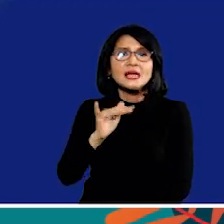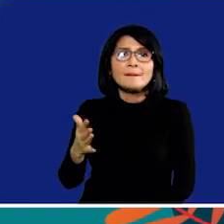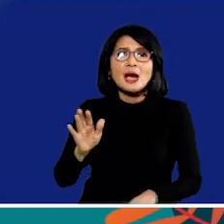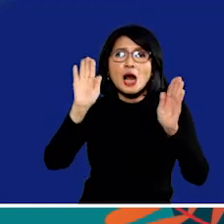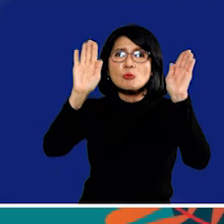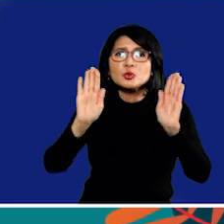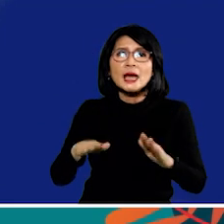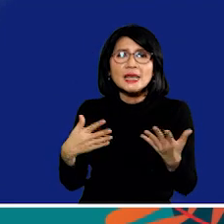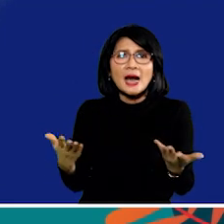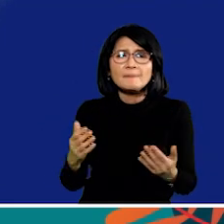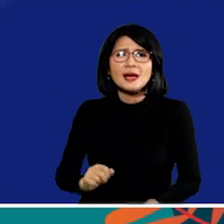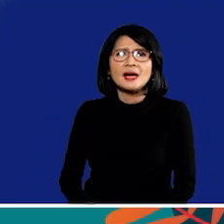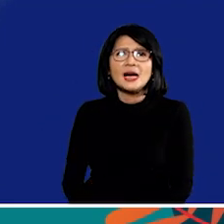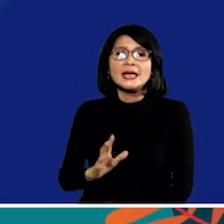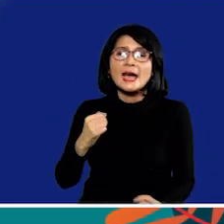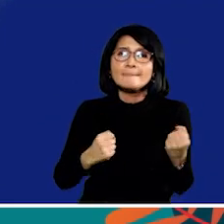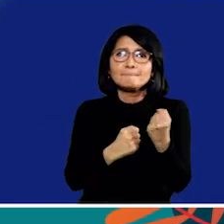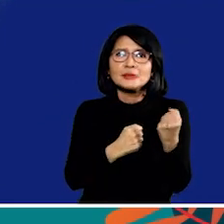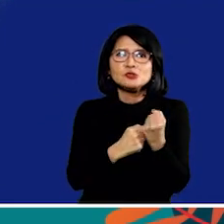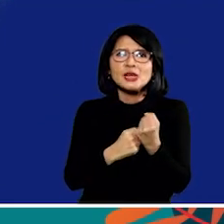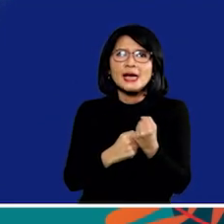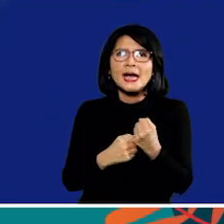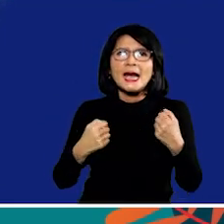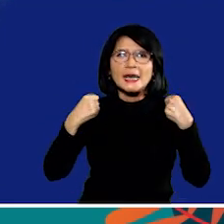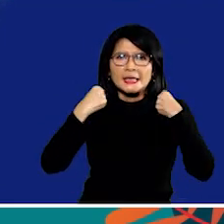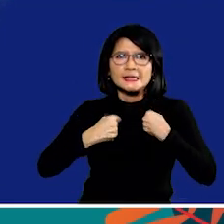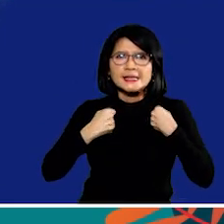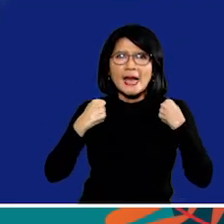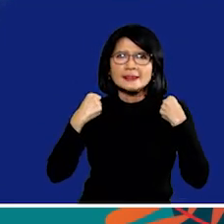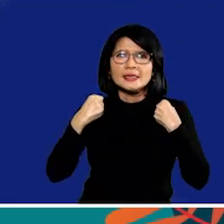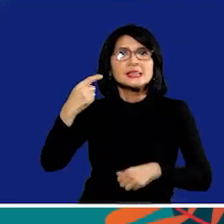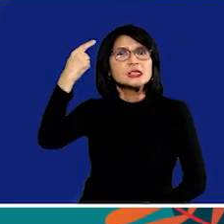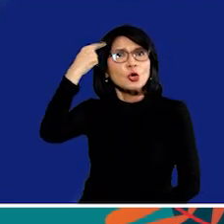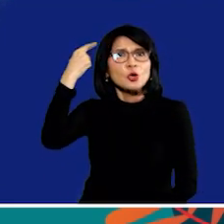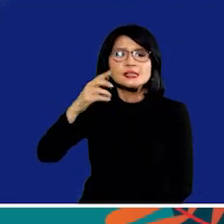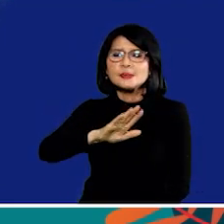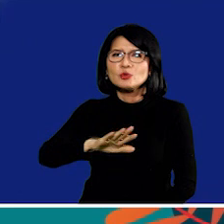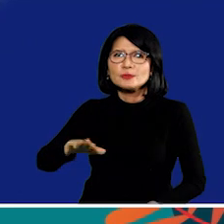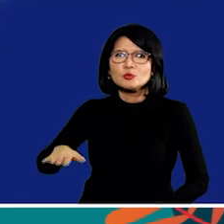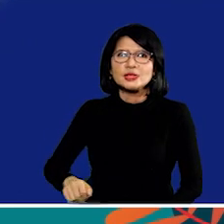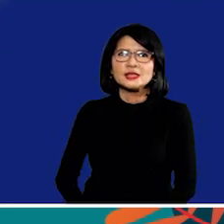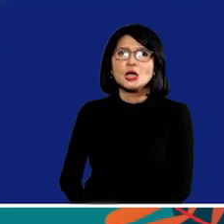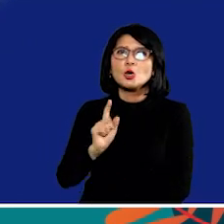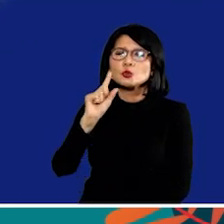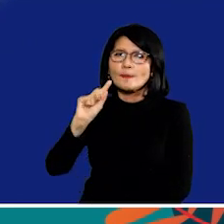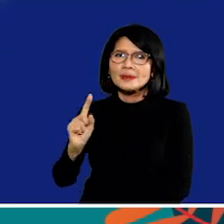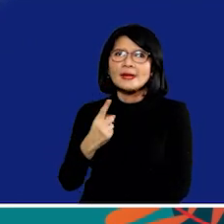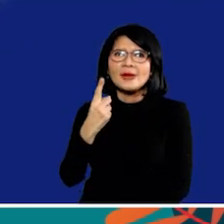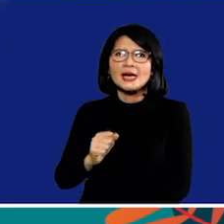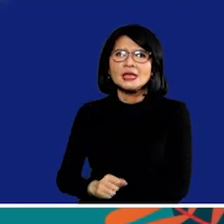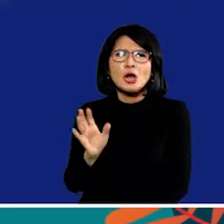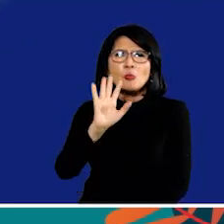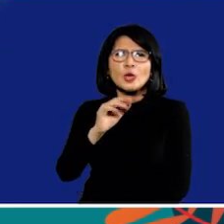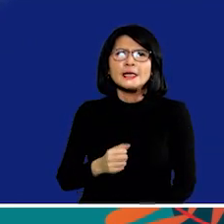apa yang menunjang kesehatan psikologis anak kita. Ya, jadi kita akan untuk pertama kalinya mengetahui bukan cuma angka